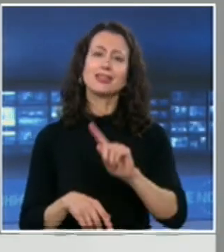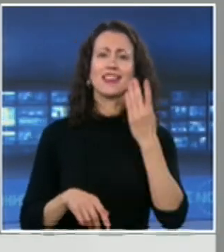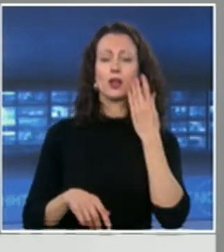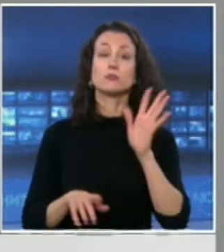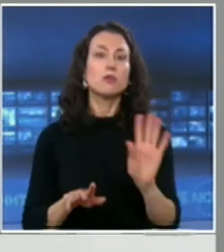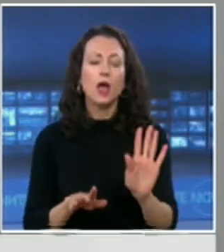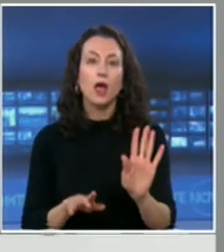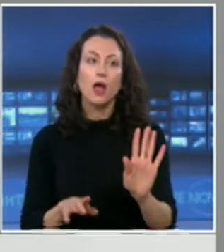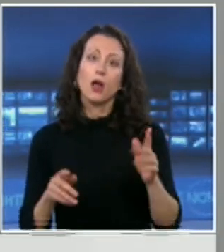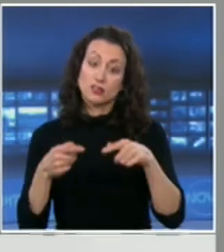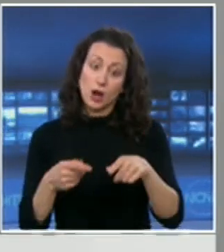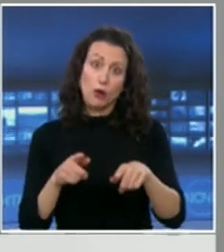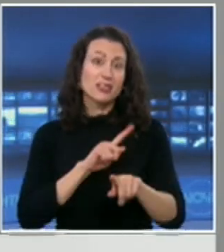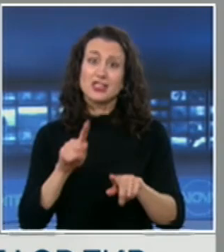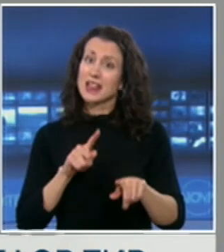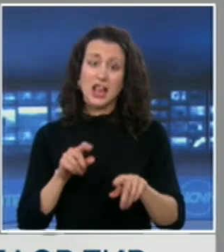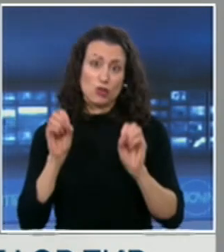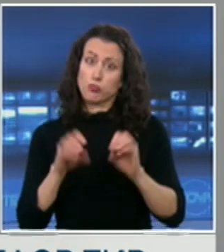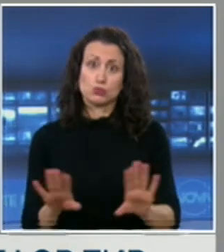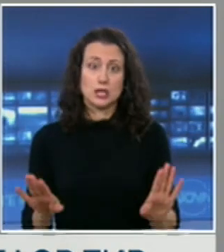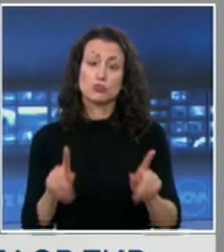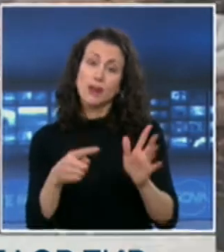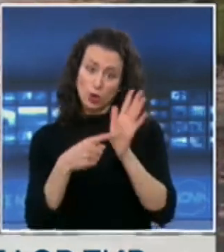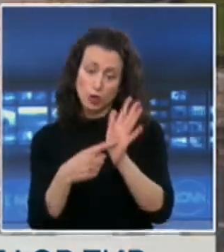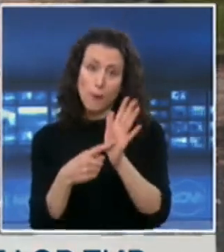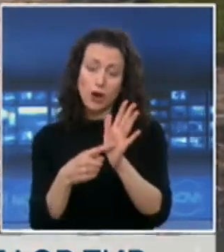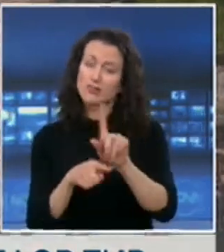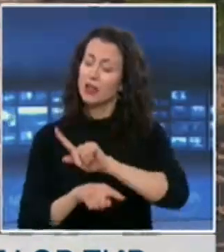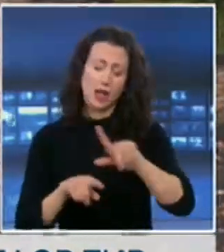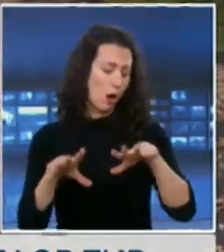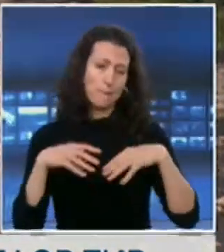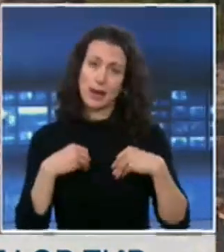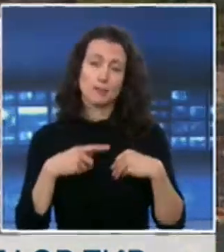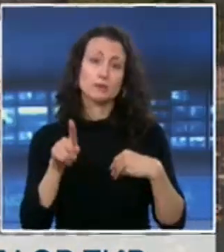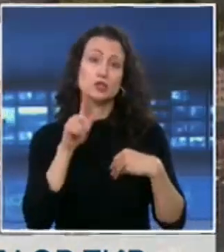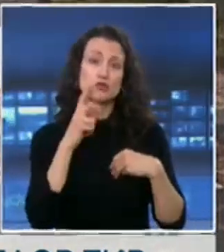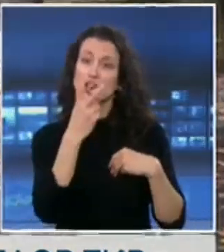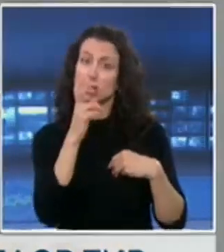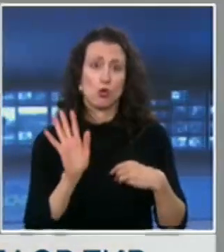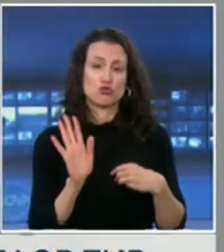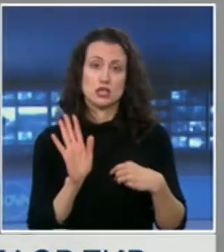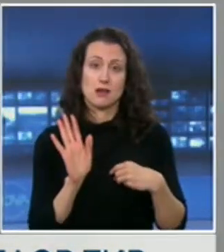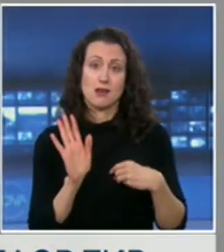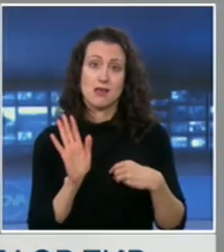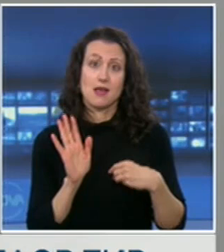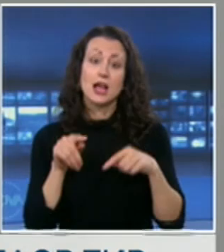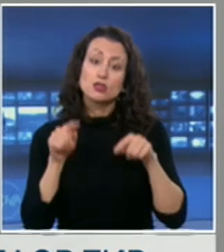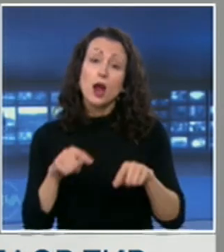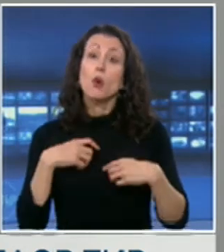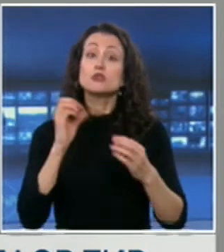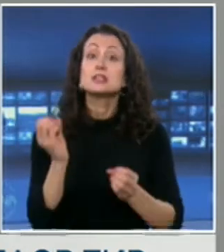е недопустимо. Това, което беше показано, е неприемливо за човешките очи. Това, което се случва в